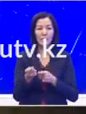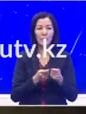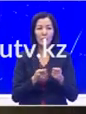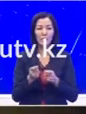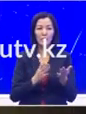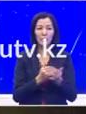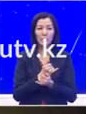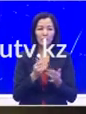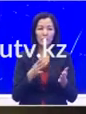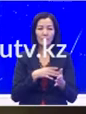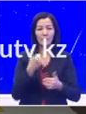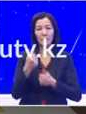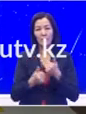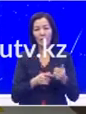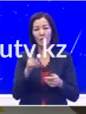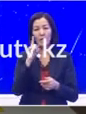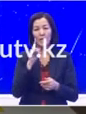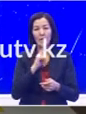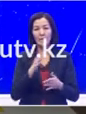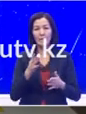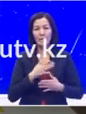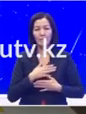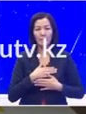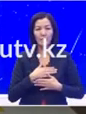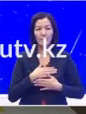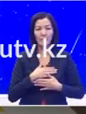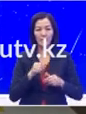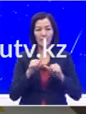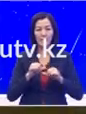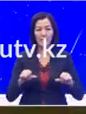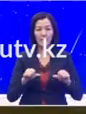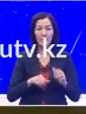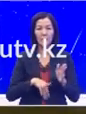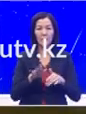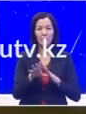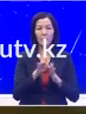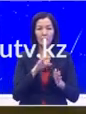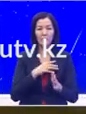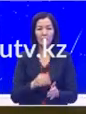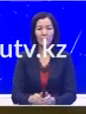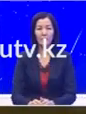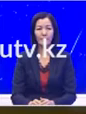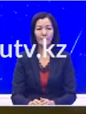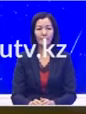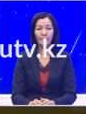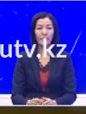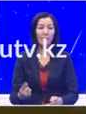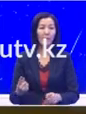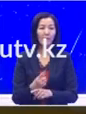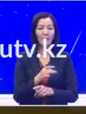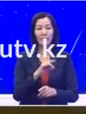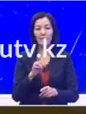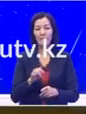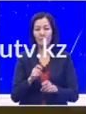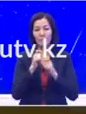болып қызмет етеді. Байқауда «Қазағым менің» аты туындысы қазылар көңілінен шыққан. Сазгер ретінде алғашқы марапатым алуым. Мен енді